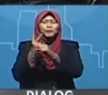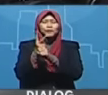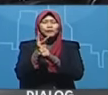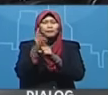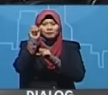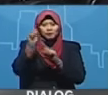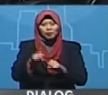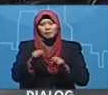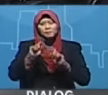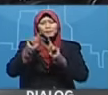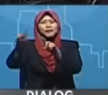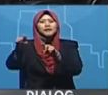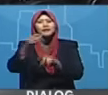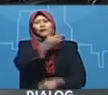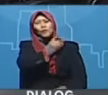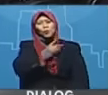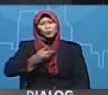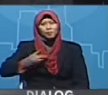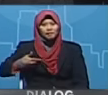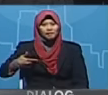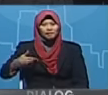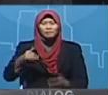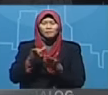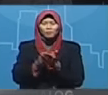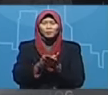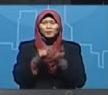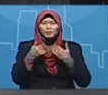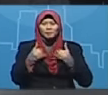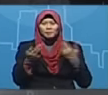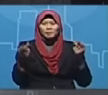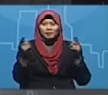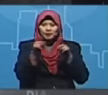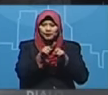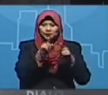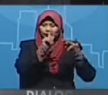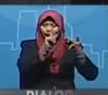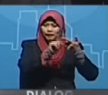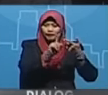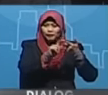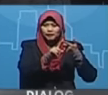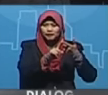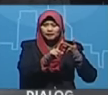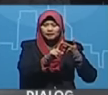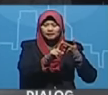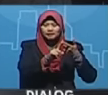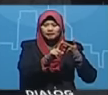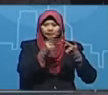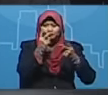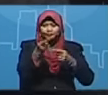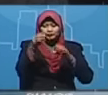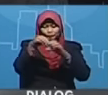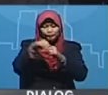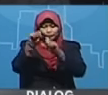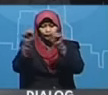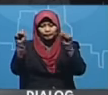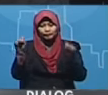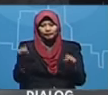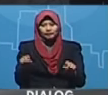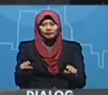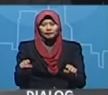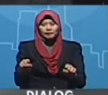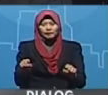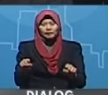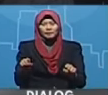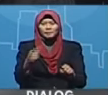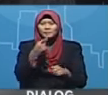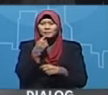dapat menunaikan umrah. Ini pun berlaku ya. Yang keduanya tu ya kita lihat tadi di dalam sistem ni dia apa ni dia